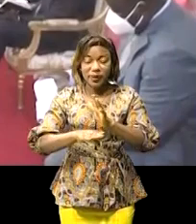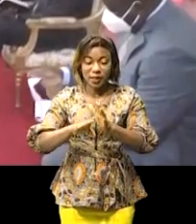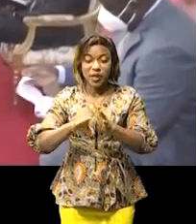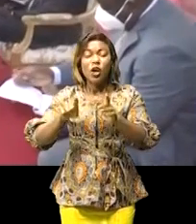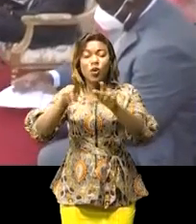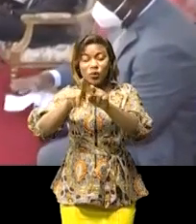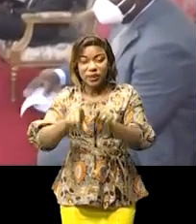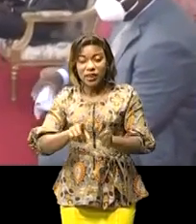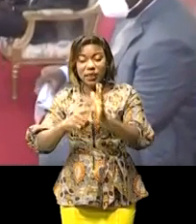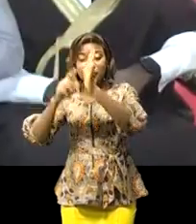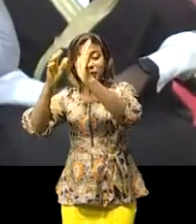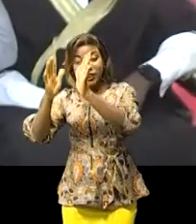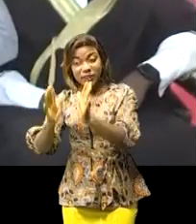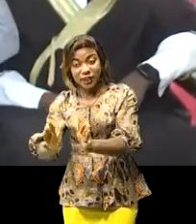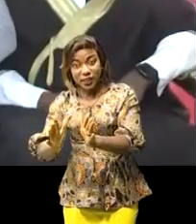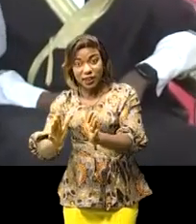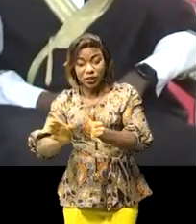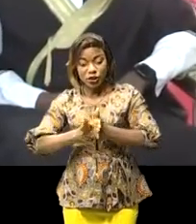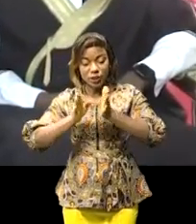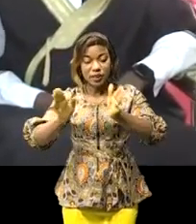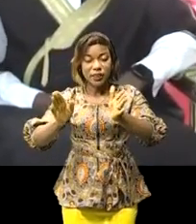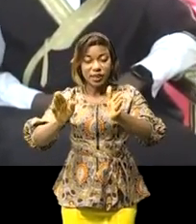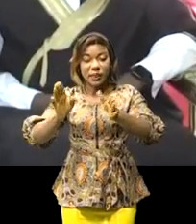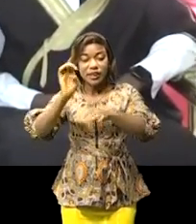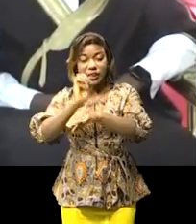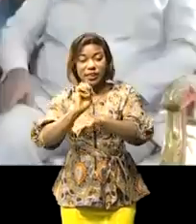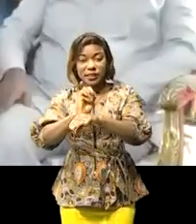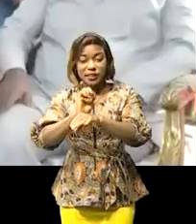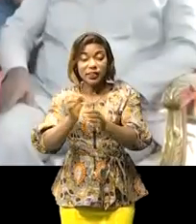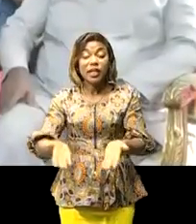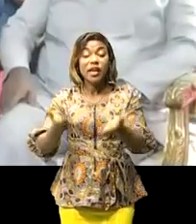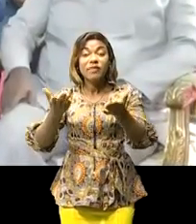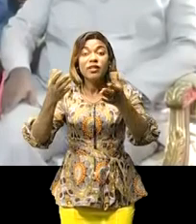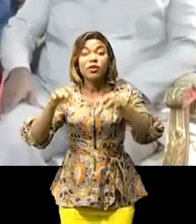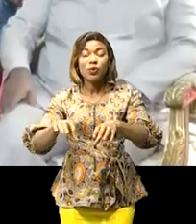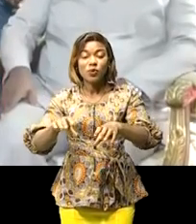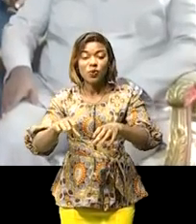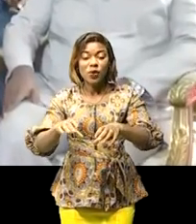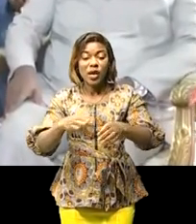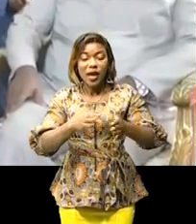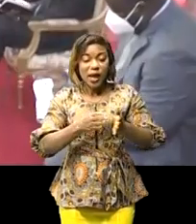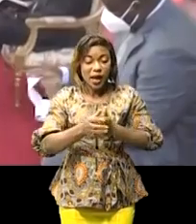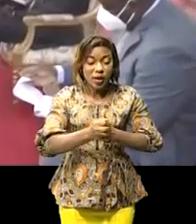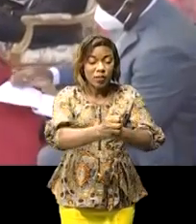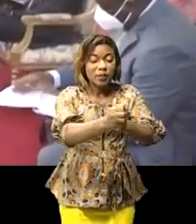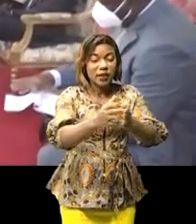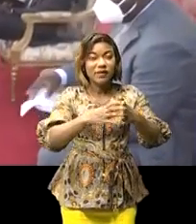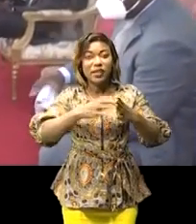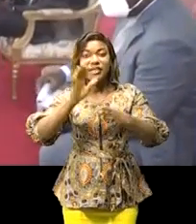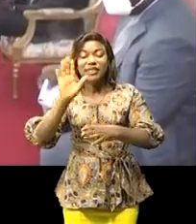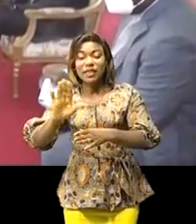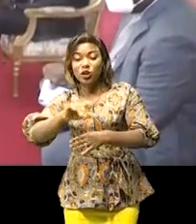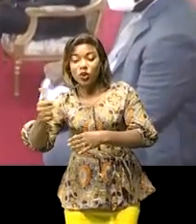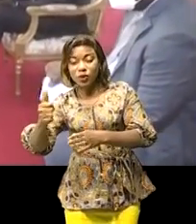et représentant légal de l'Église de Réveil du Congo, Israël Dodo Kamba, accompagné des représentants des 5 autres confessions